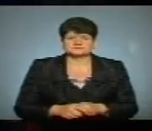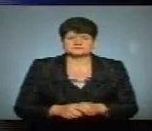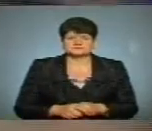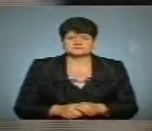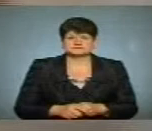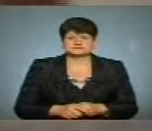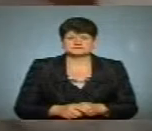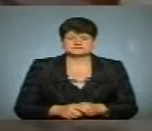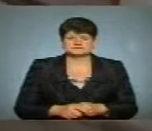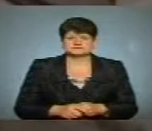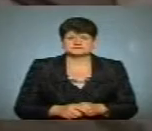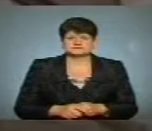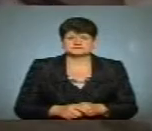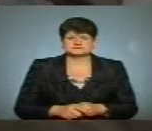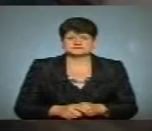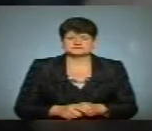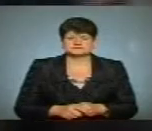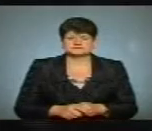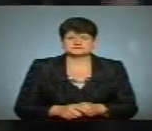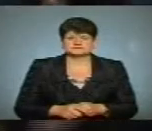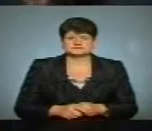Суспільному. Тернопіль.